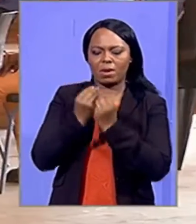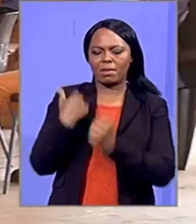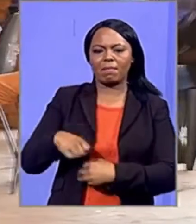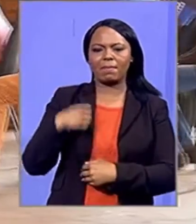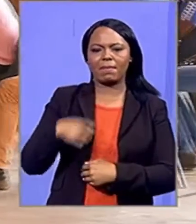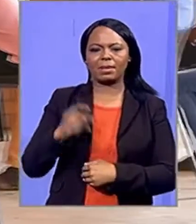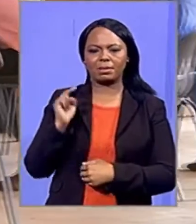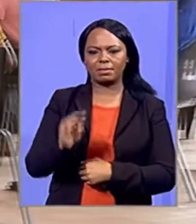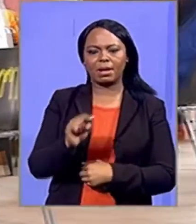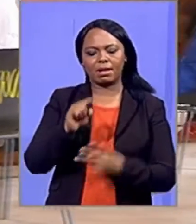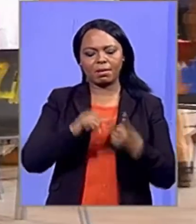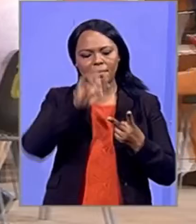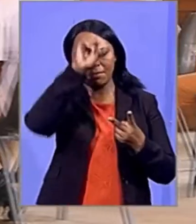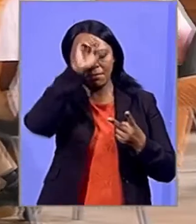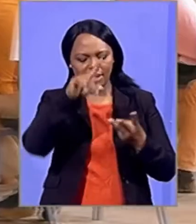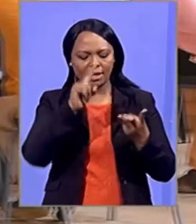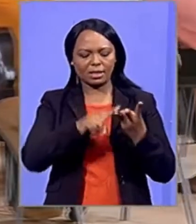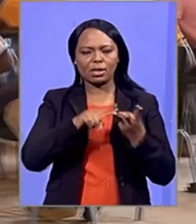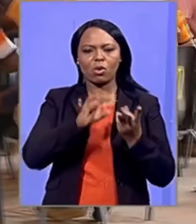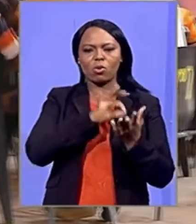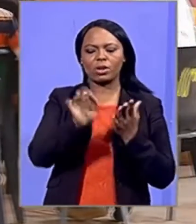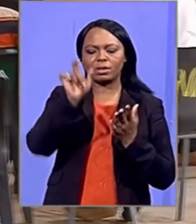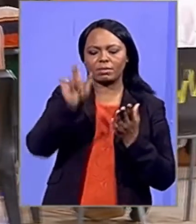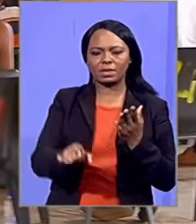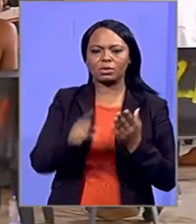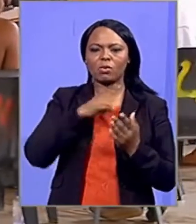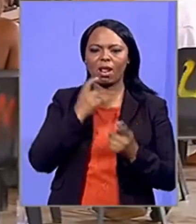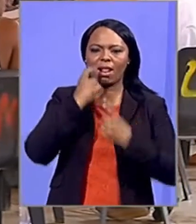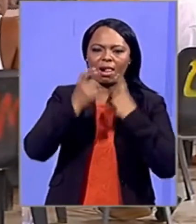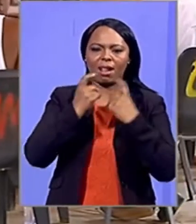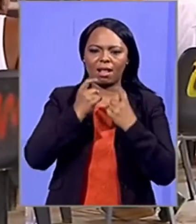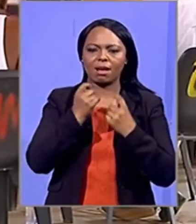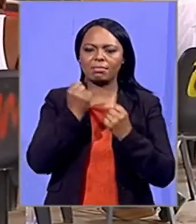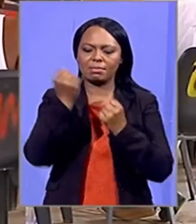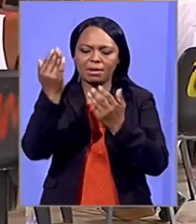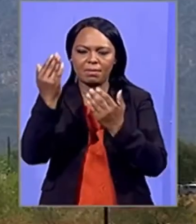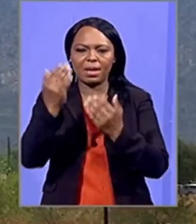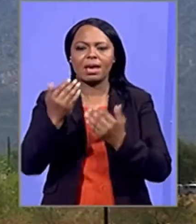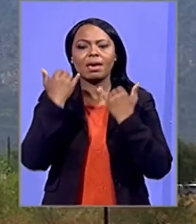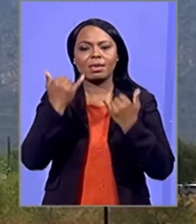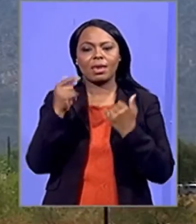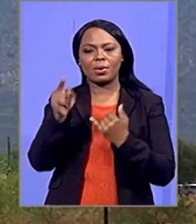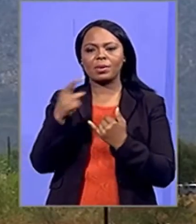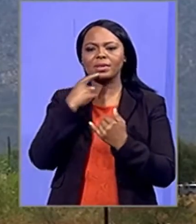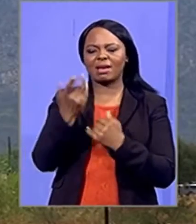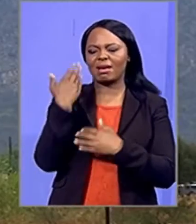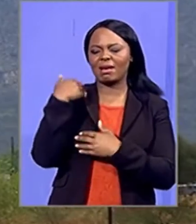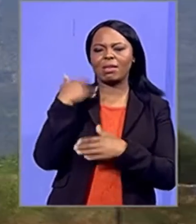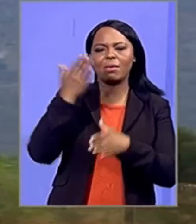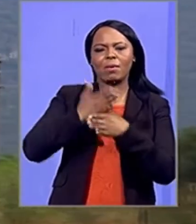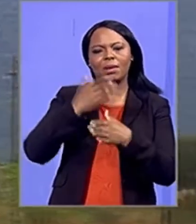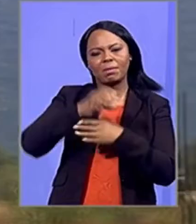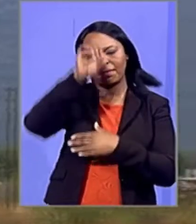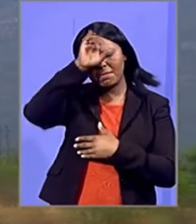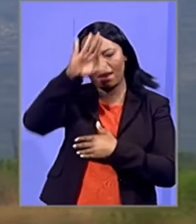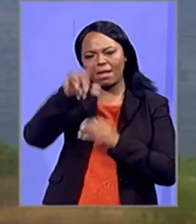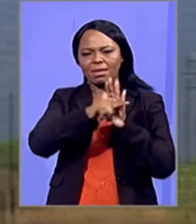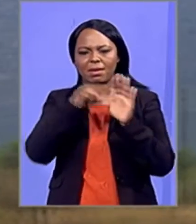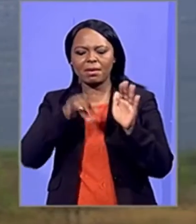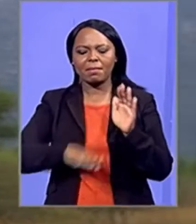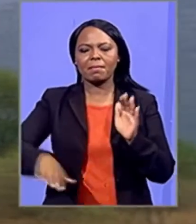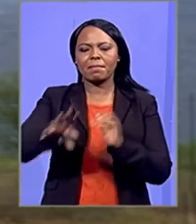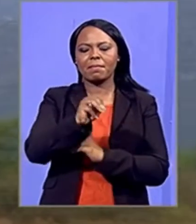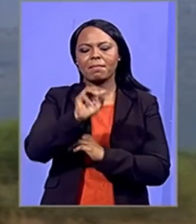kgoro ya meepo le monkontraka go tšweletša dillo tša bona. Ba be ba šoma go thiba meepo ya kgale ya marela motseng wa ga